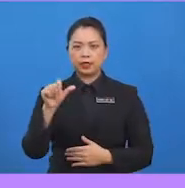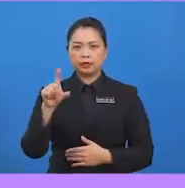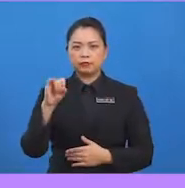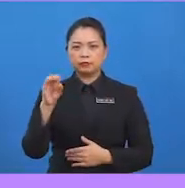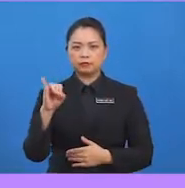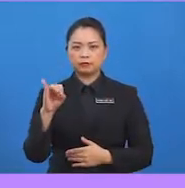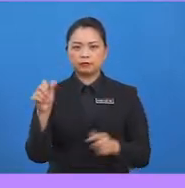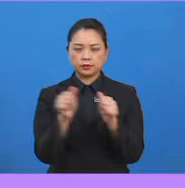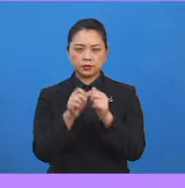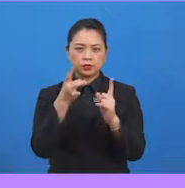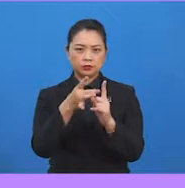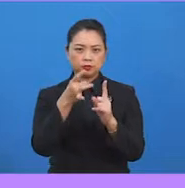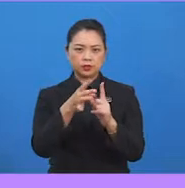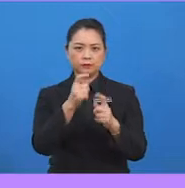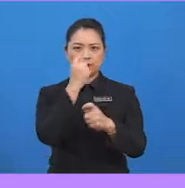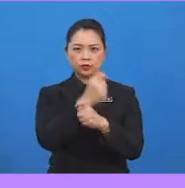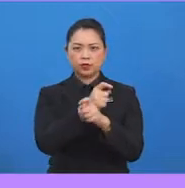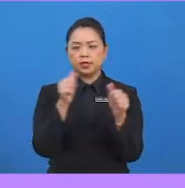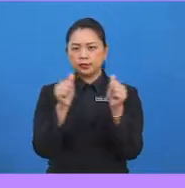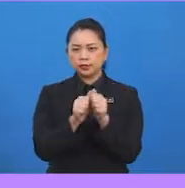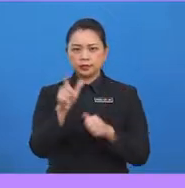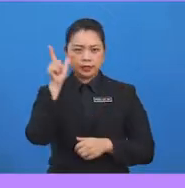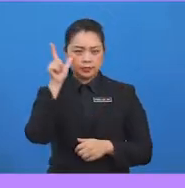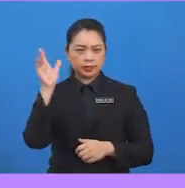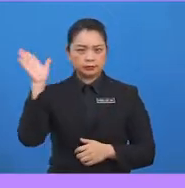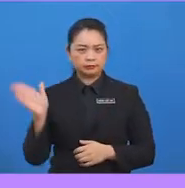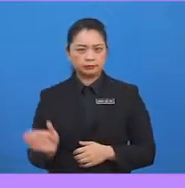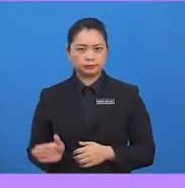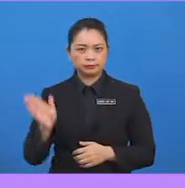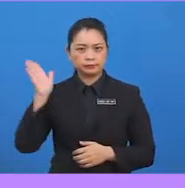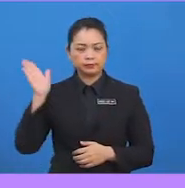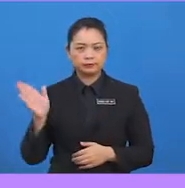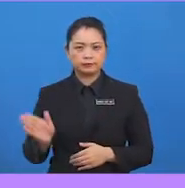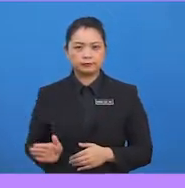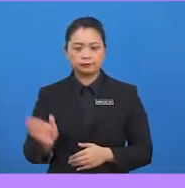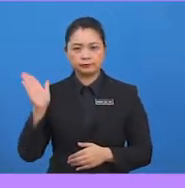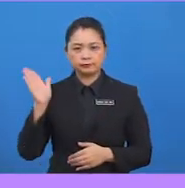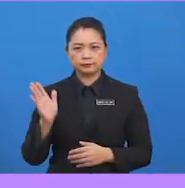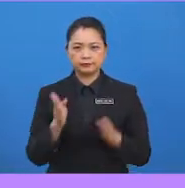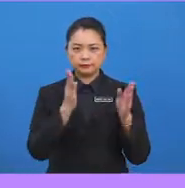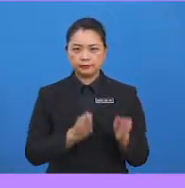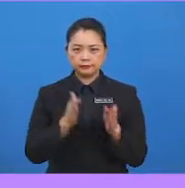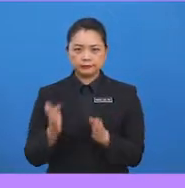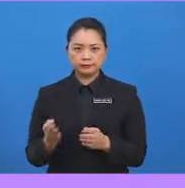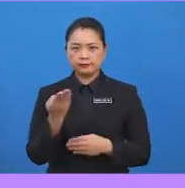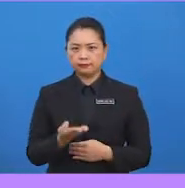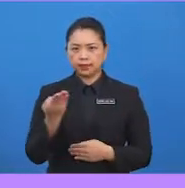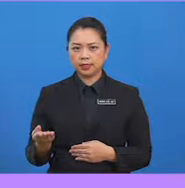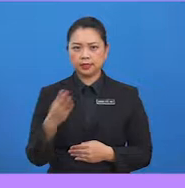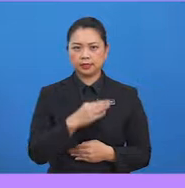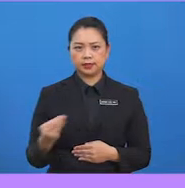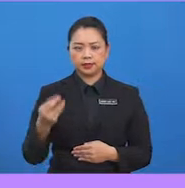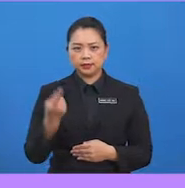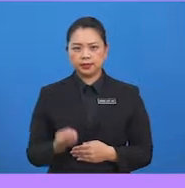logam tulen. Dengan melihat kepada paparan, berikut adalah susunan bahan dan radas untuk